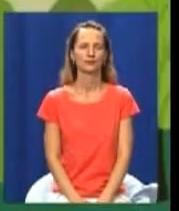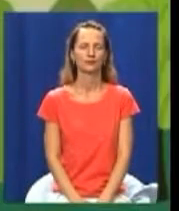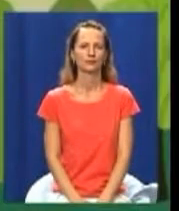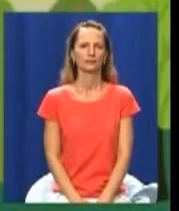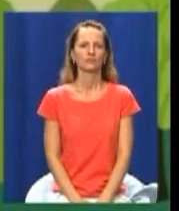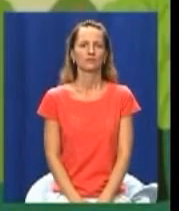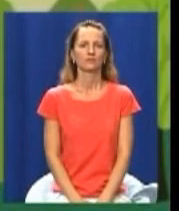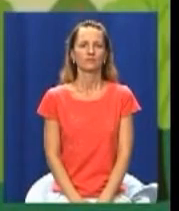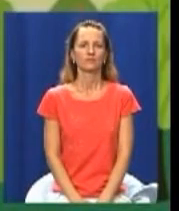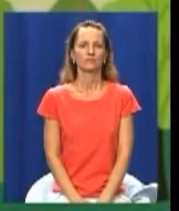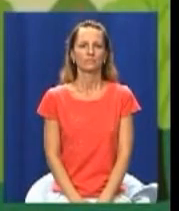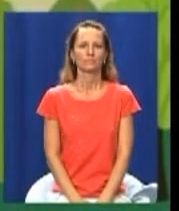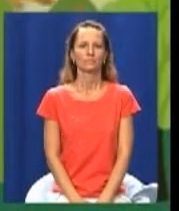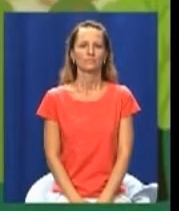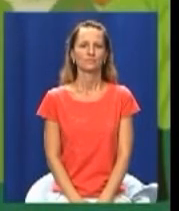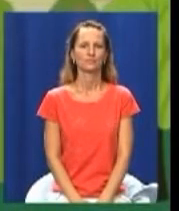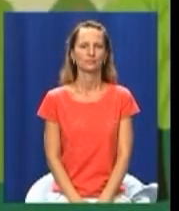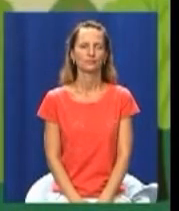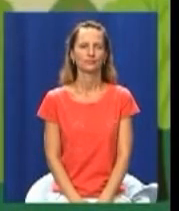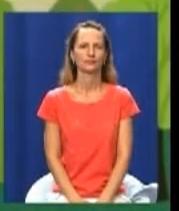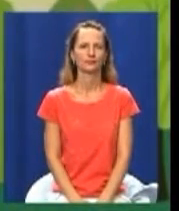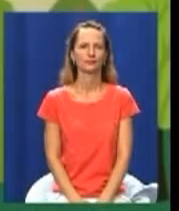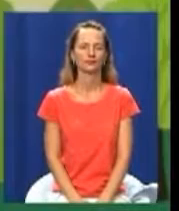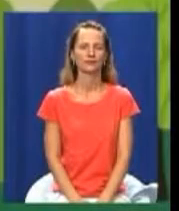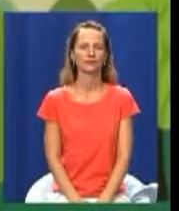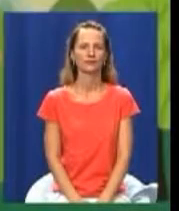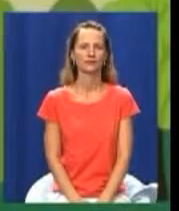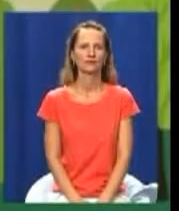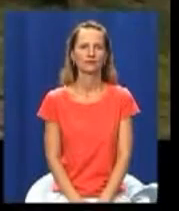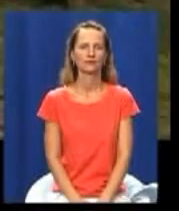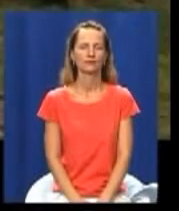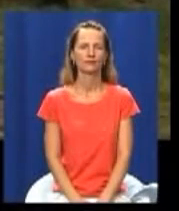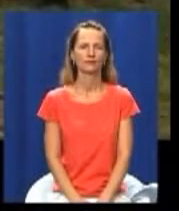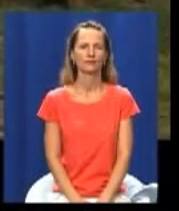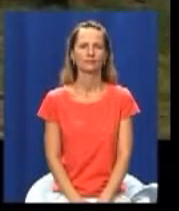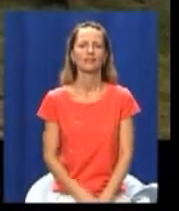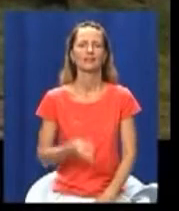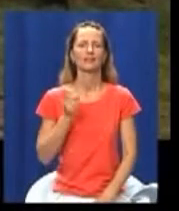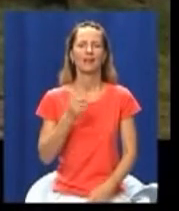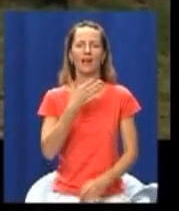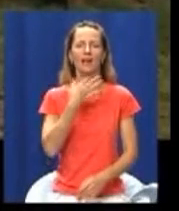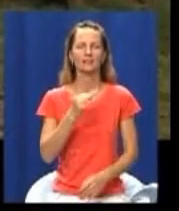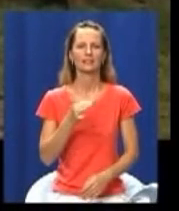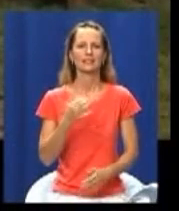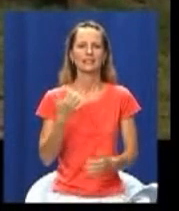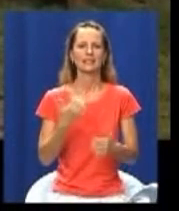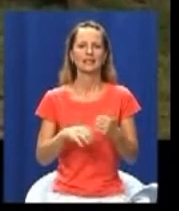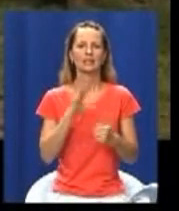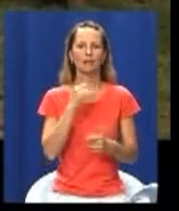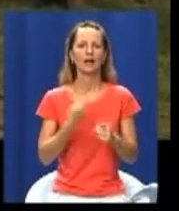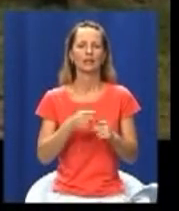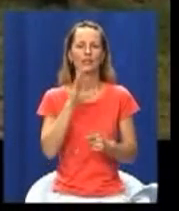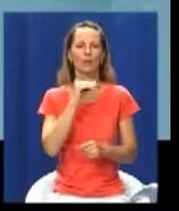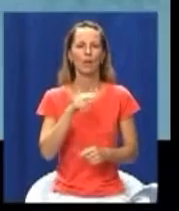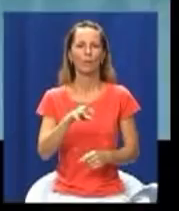Справді. Справжній красень серед псів – це собака